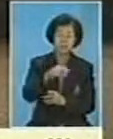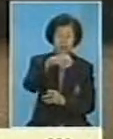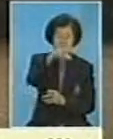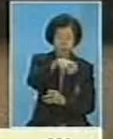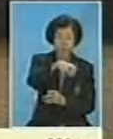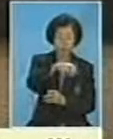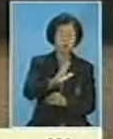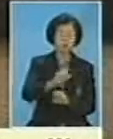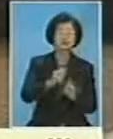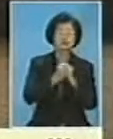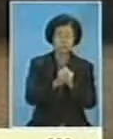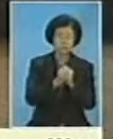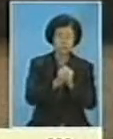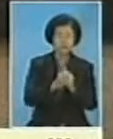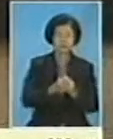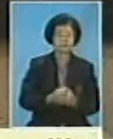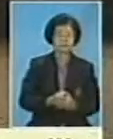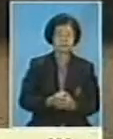ของจีนนั้น